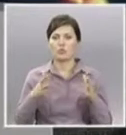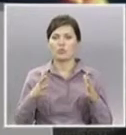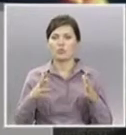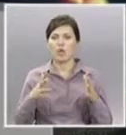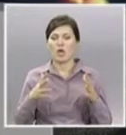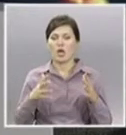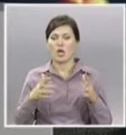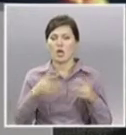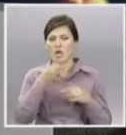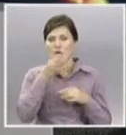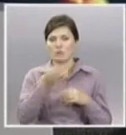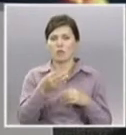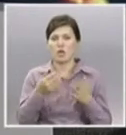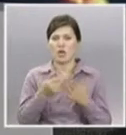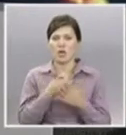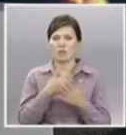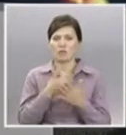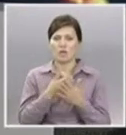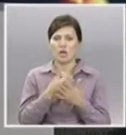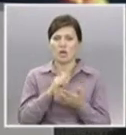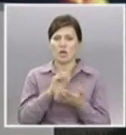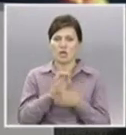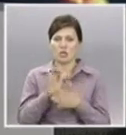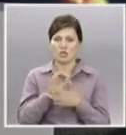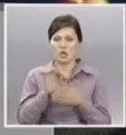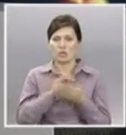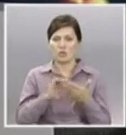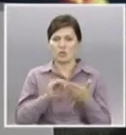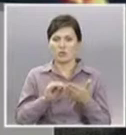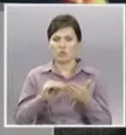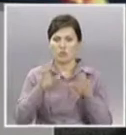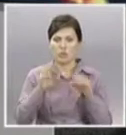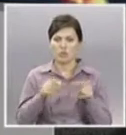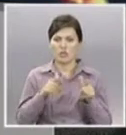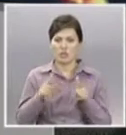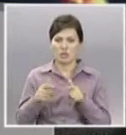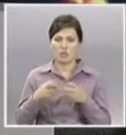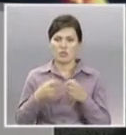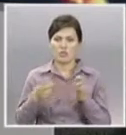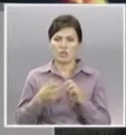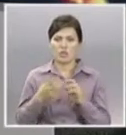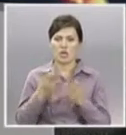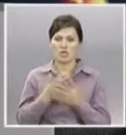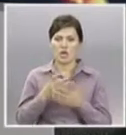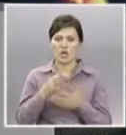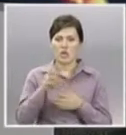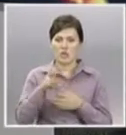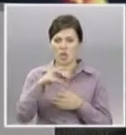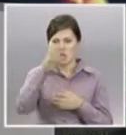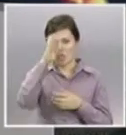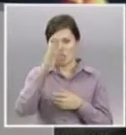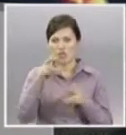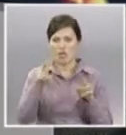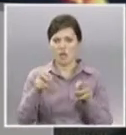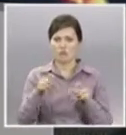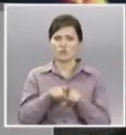жаңағы айтып отқан сіздердің ақпараттар газеттердің барлығы жазып отырған ақпараттар осы дайындықтың мәселелері. Хандардың атауын берейік және тағысын